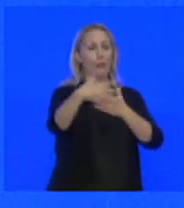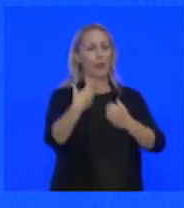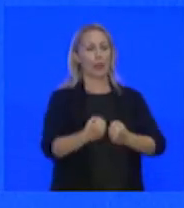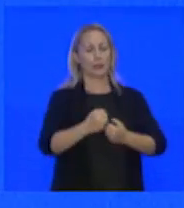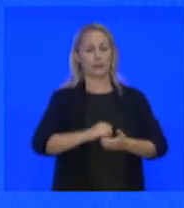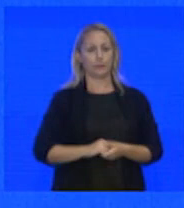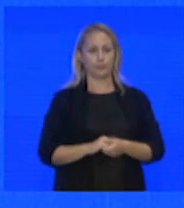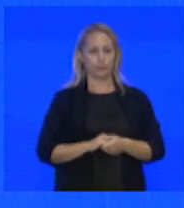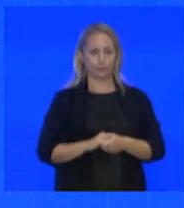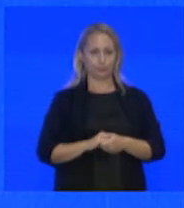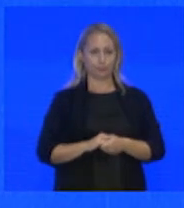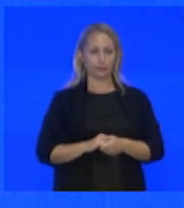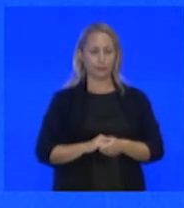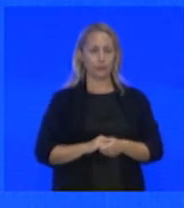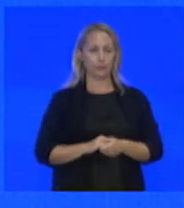Στην Eldorado Gold